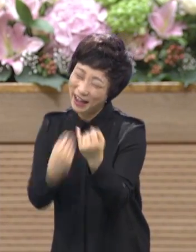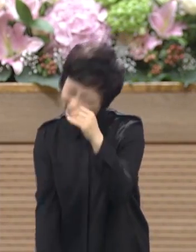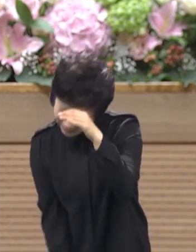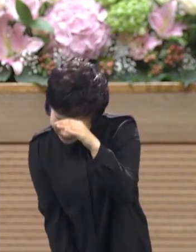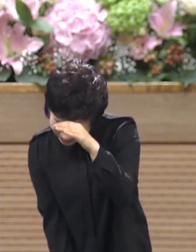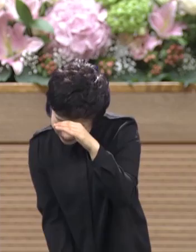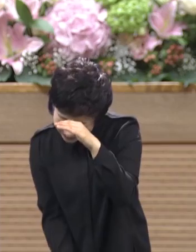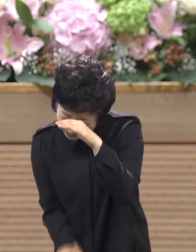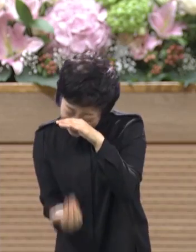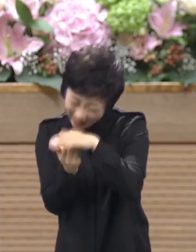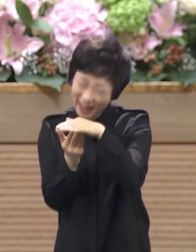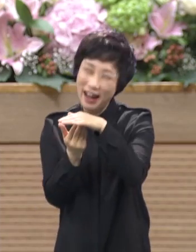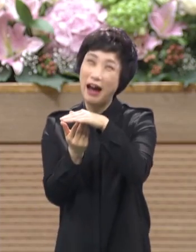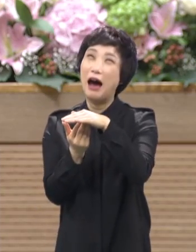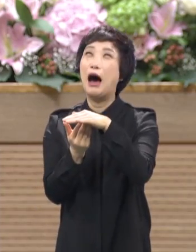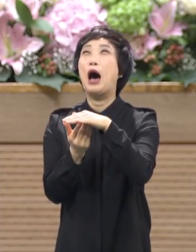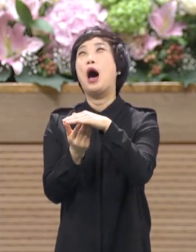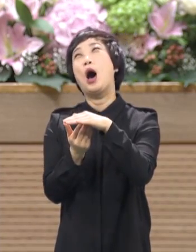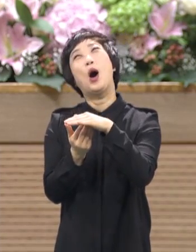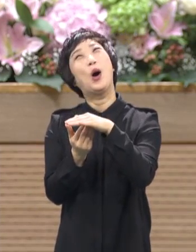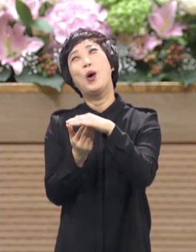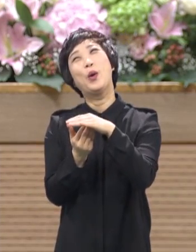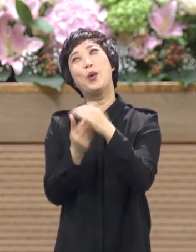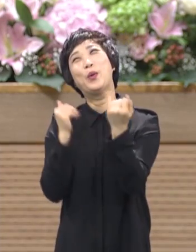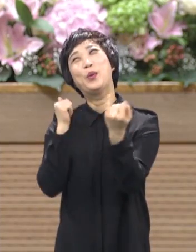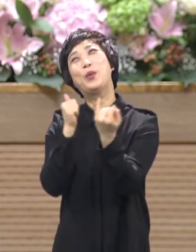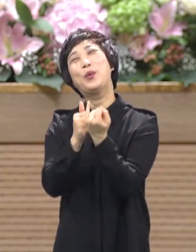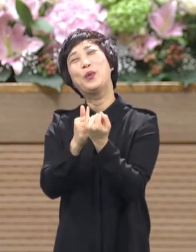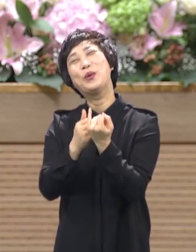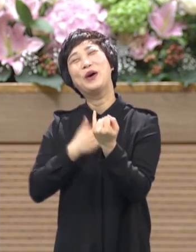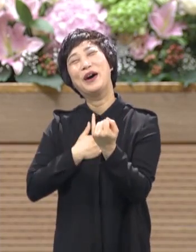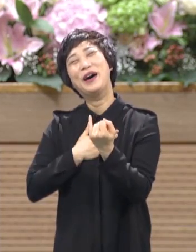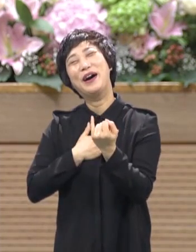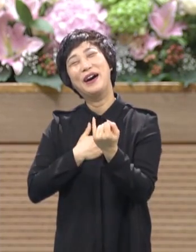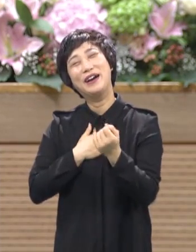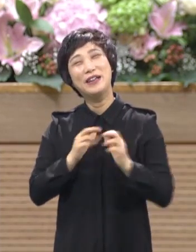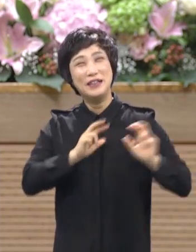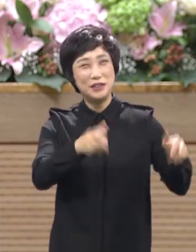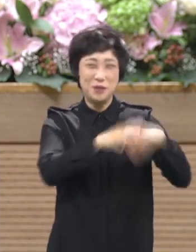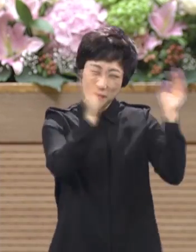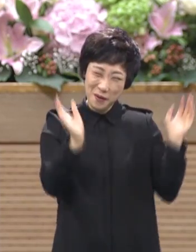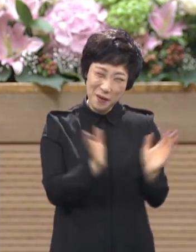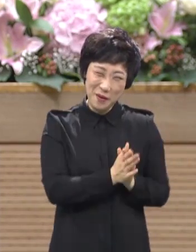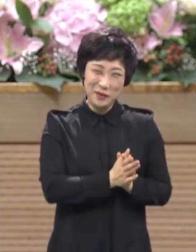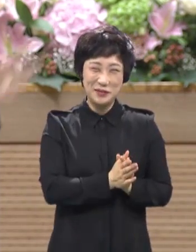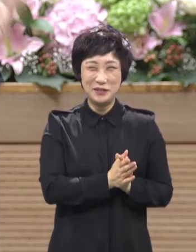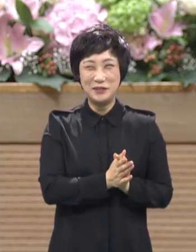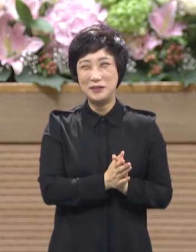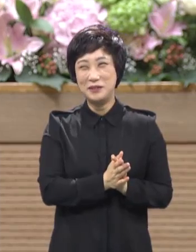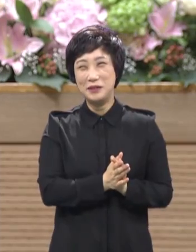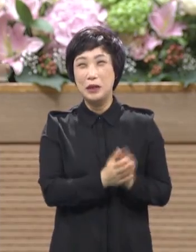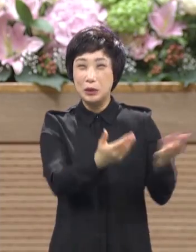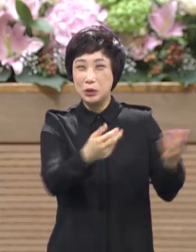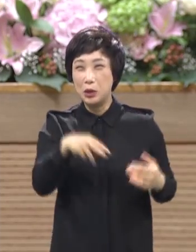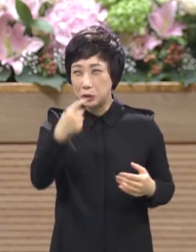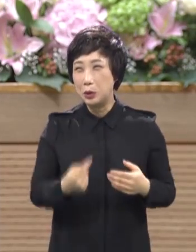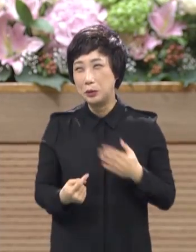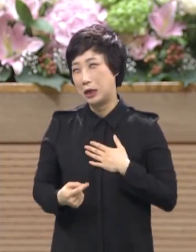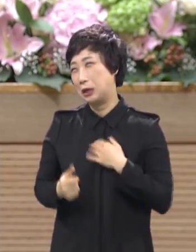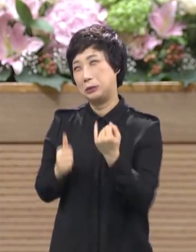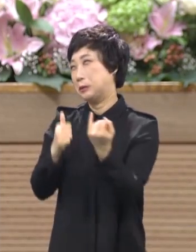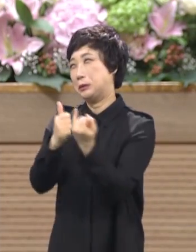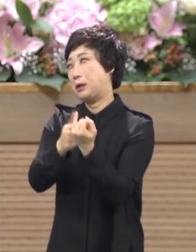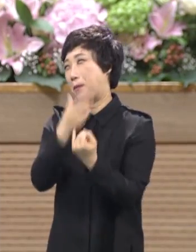복, 복, 복, 복, 복, 복 지구를 다 복자가 돈다고 해도 이런 복이